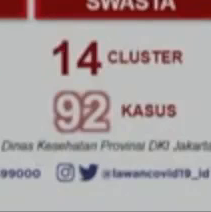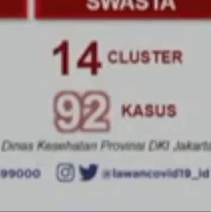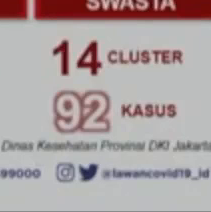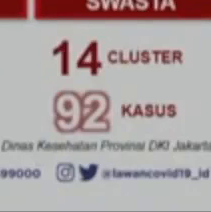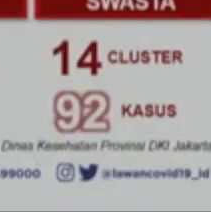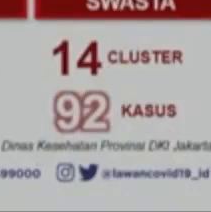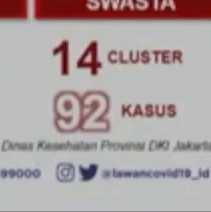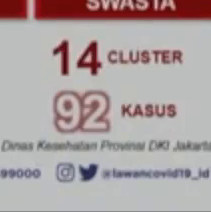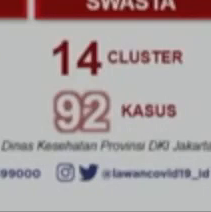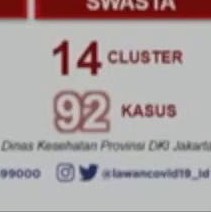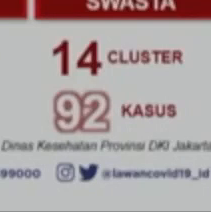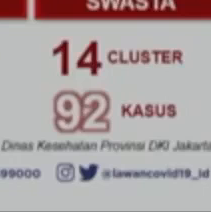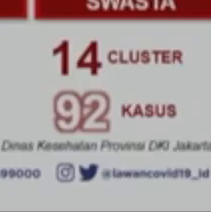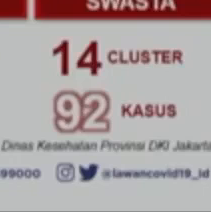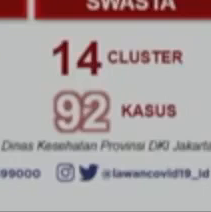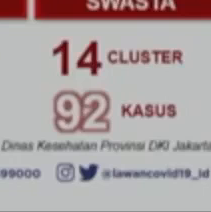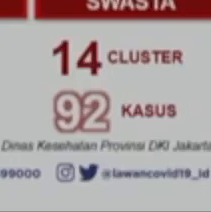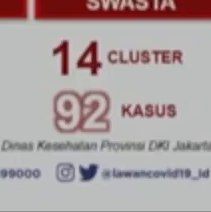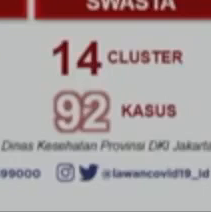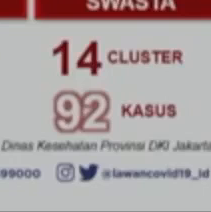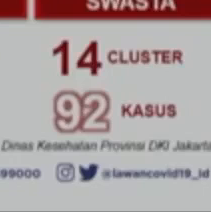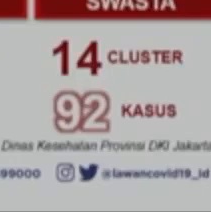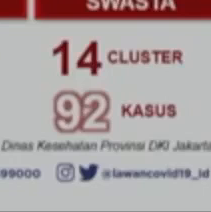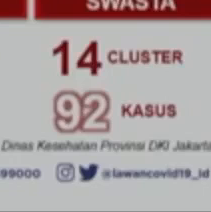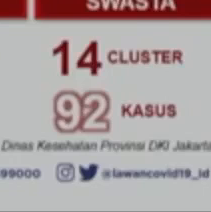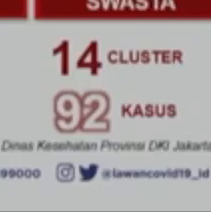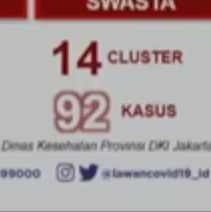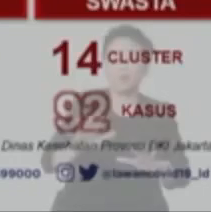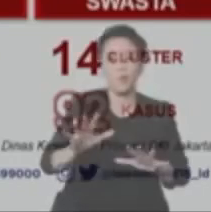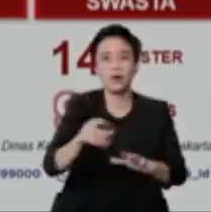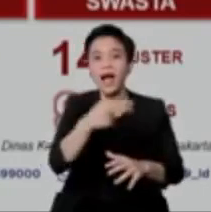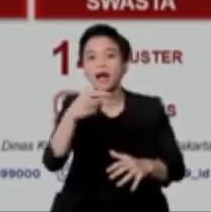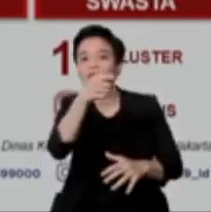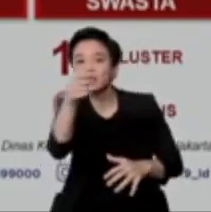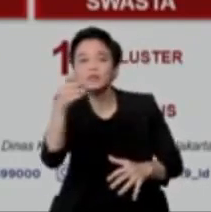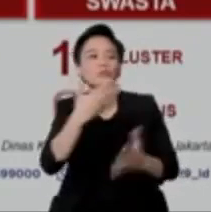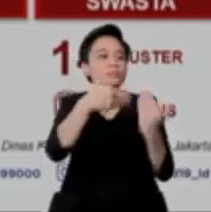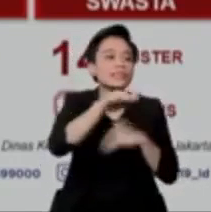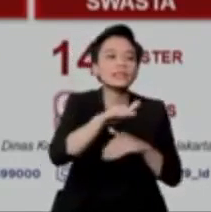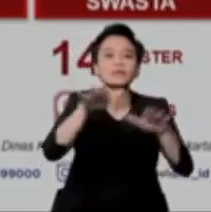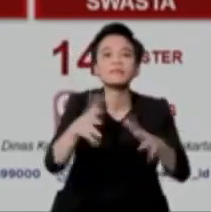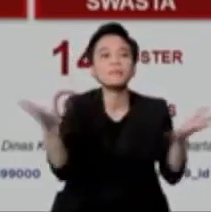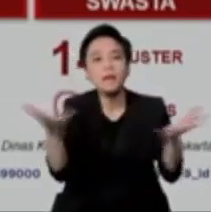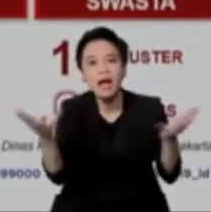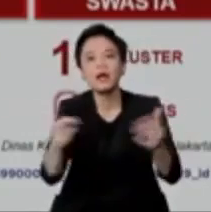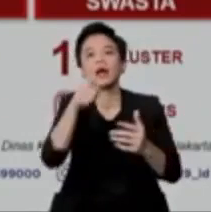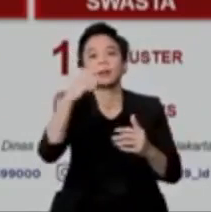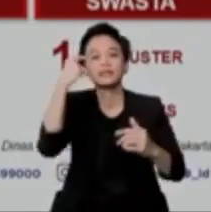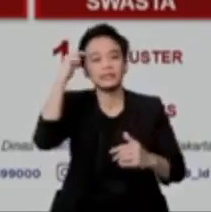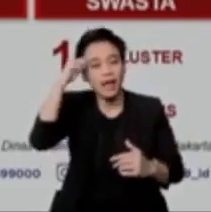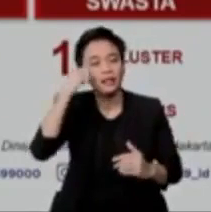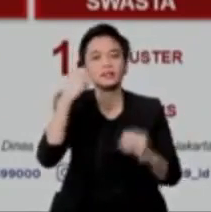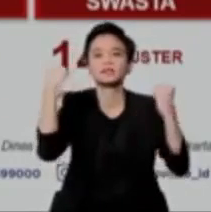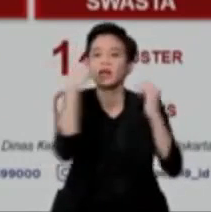dan ini yang akhirnya kita juga Hera alert nih bahwa ternyata tetap dimanapun berada harus dipastikan mematuhi protokol kesehatannya